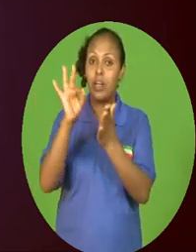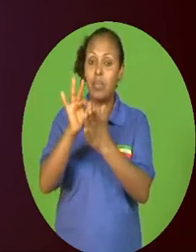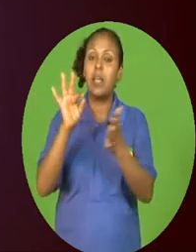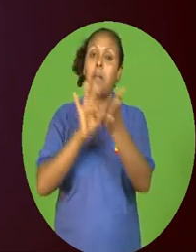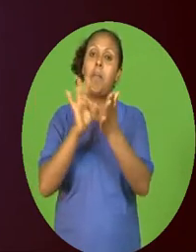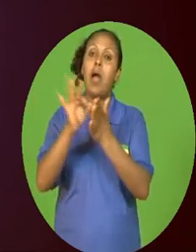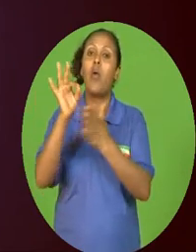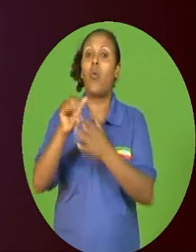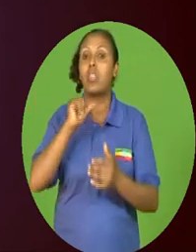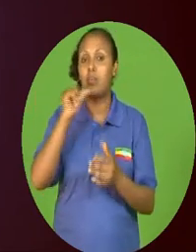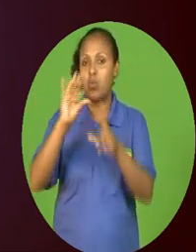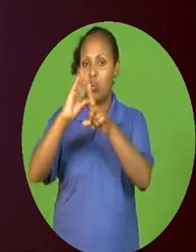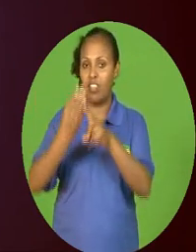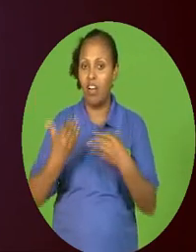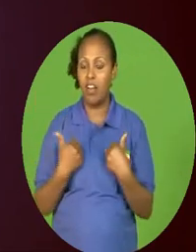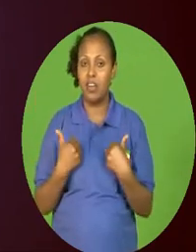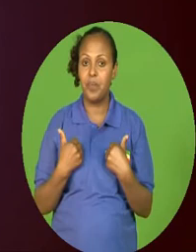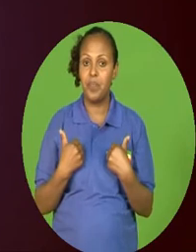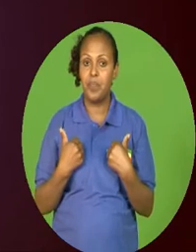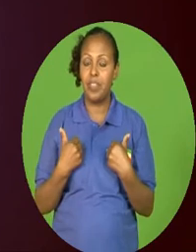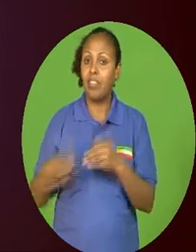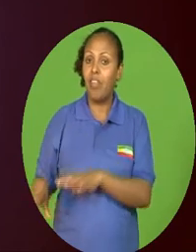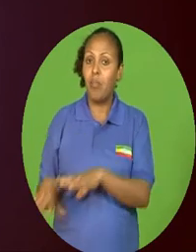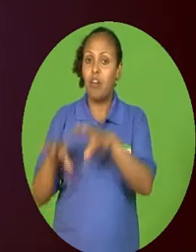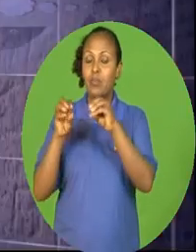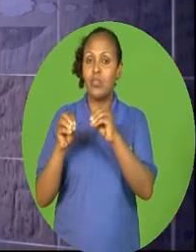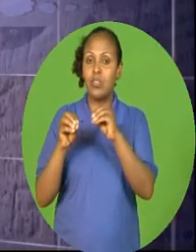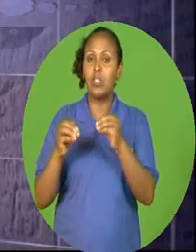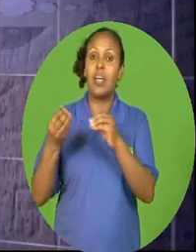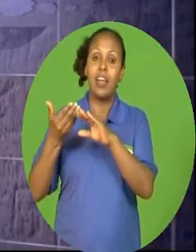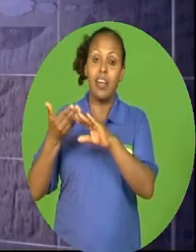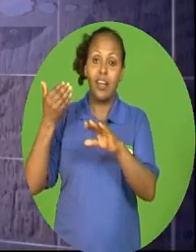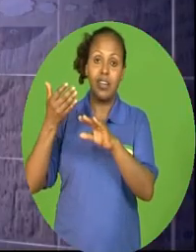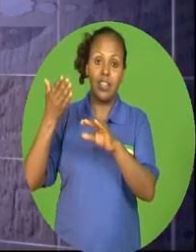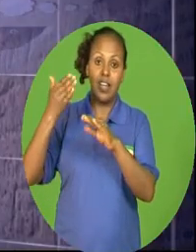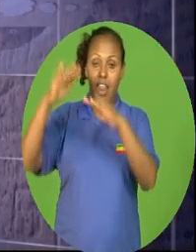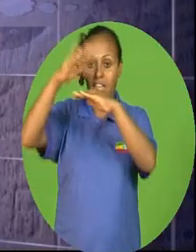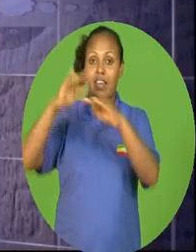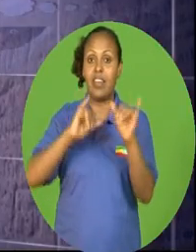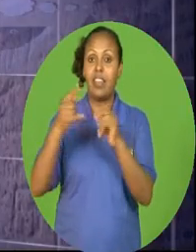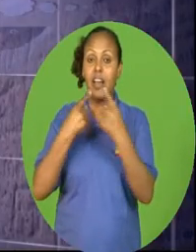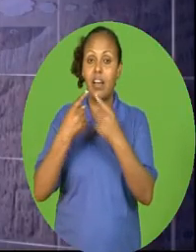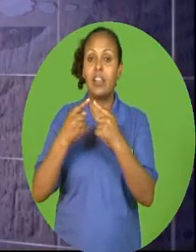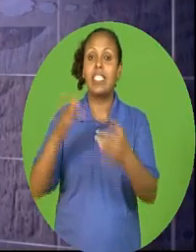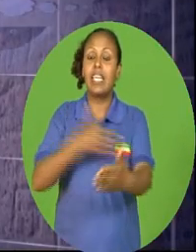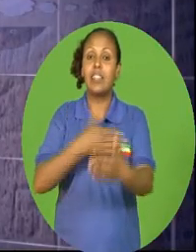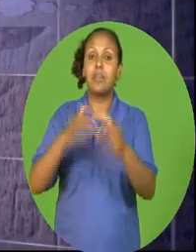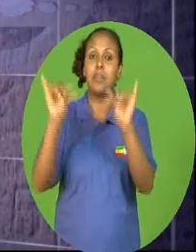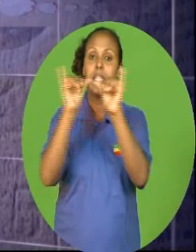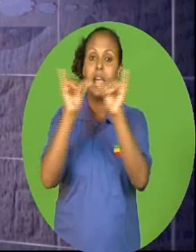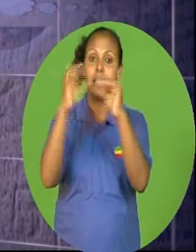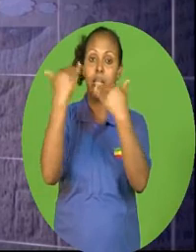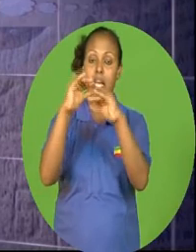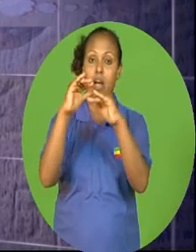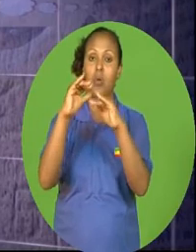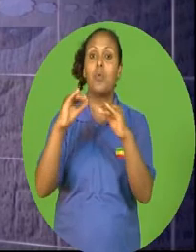ቀለም የሚቆጠሩበትም የማይቆጠሩበትም ሁኔታ አለ። ተማሪዎች ከላይ እንደተነጋገርነው